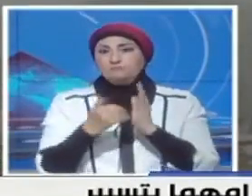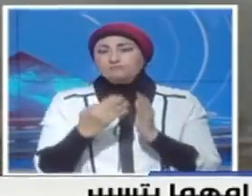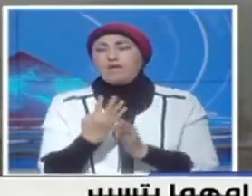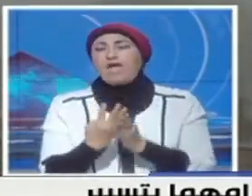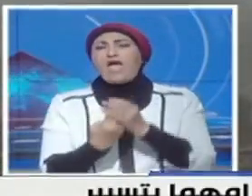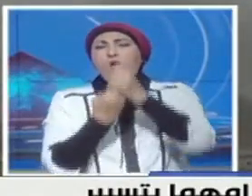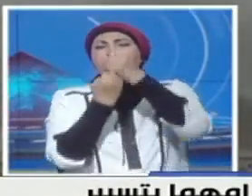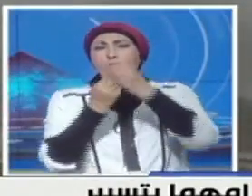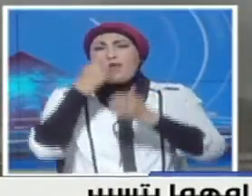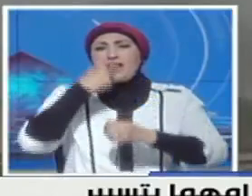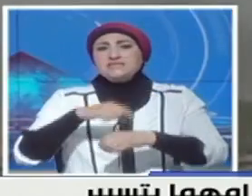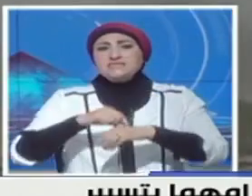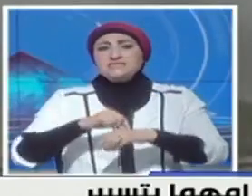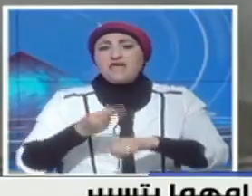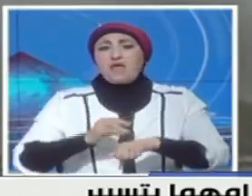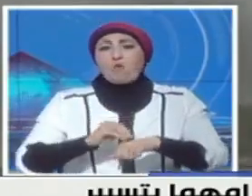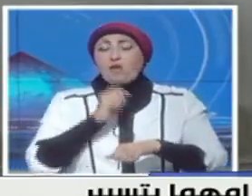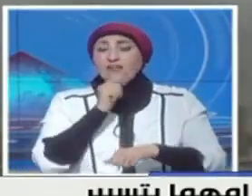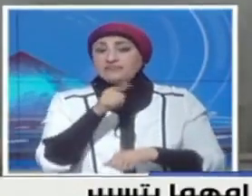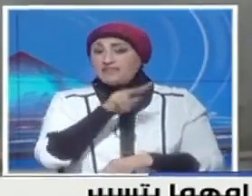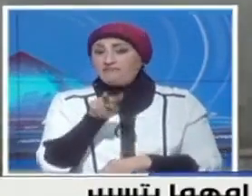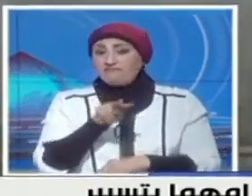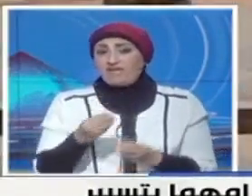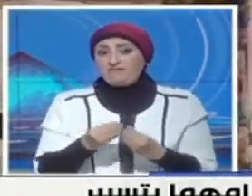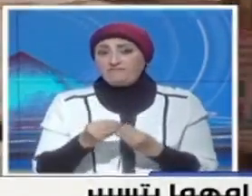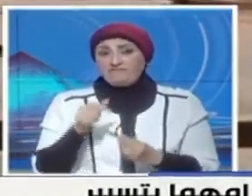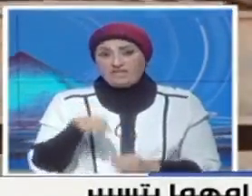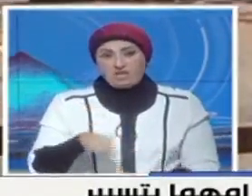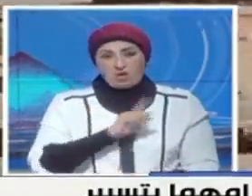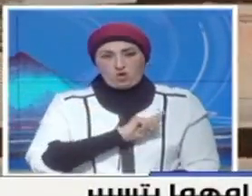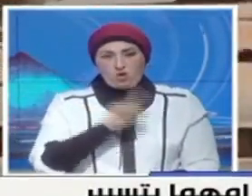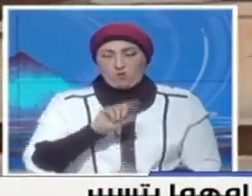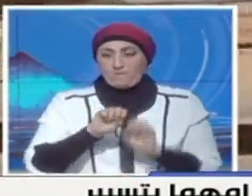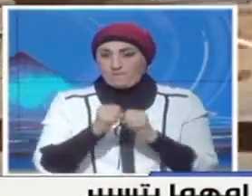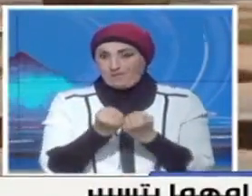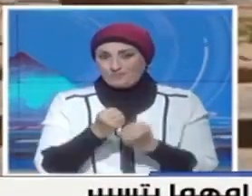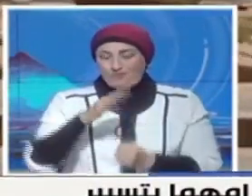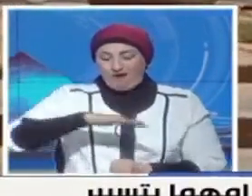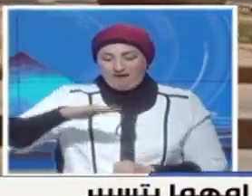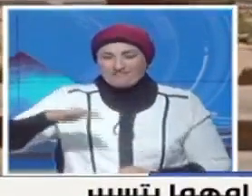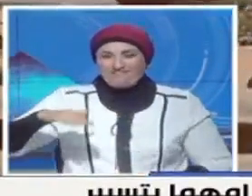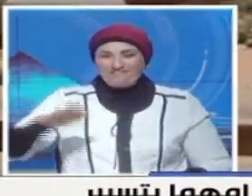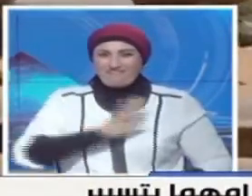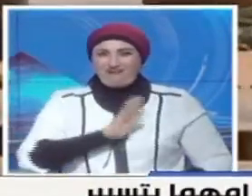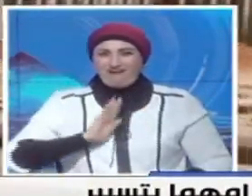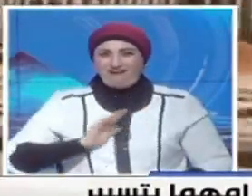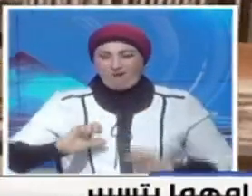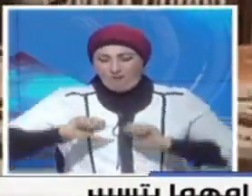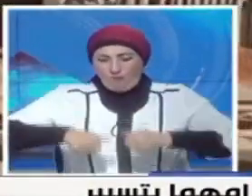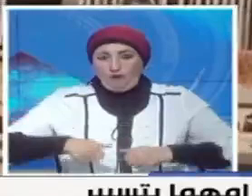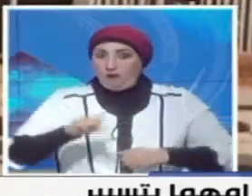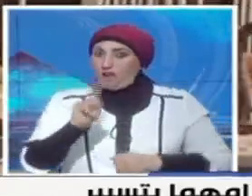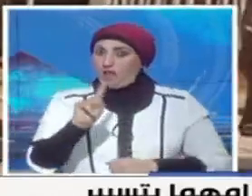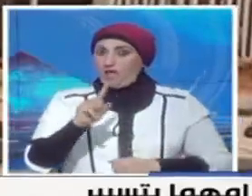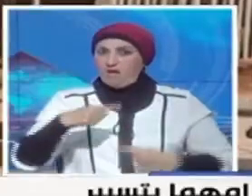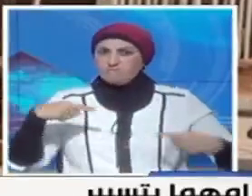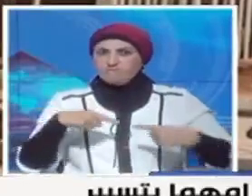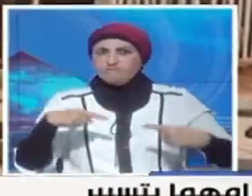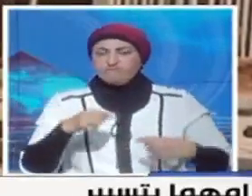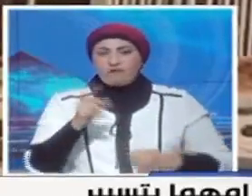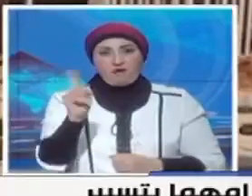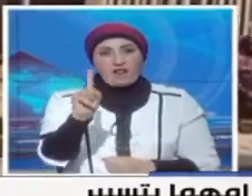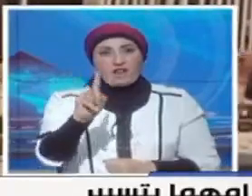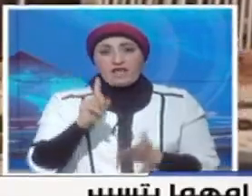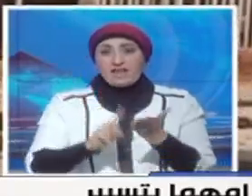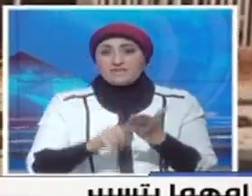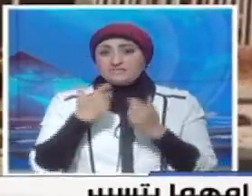لعمليات الإغاثة الإنسانية. واتفق الجانبان أيضا على الامتناع عن تجنيد الأطفال واستخدامهم في الأعمال العدائية